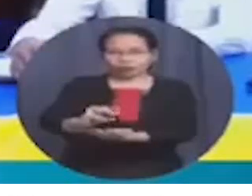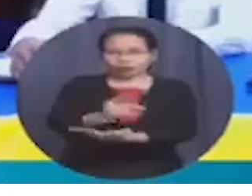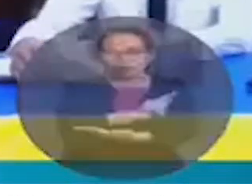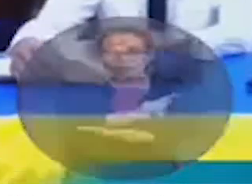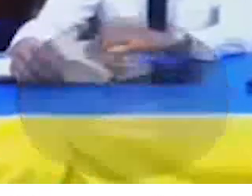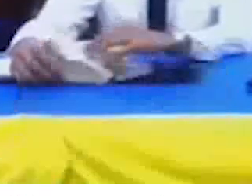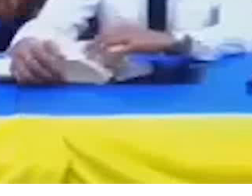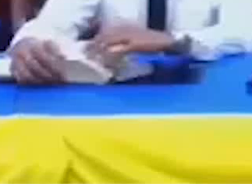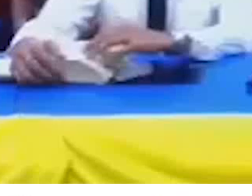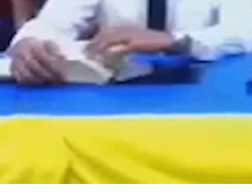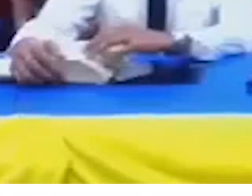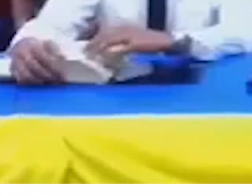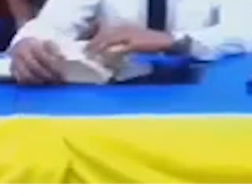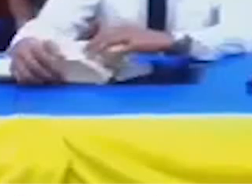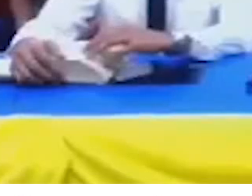the first